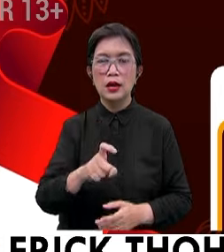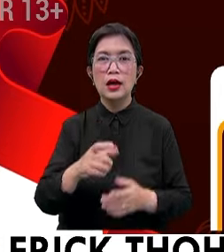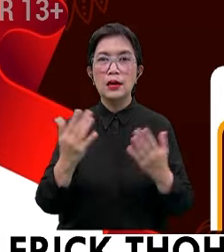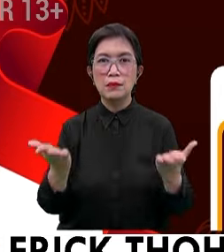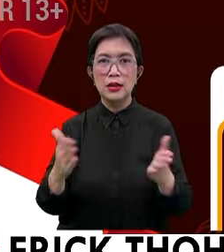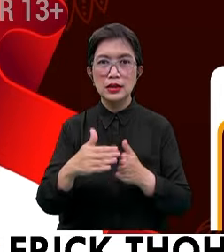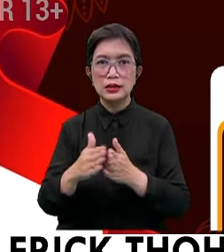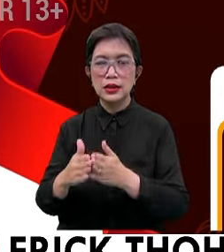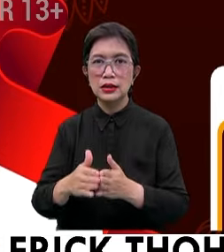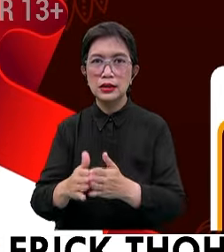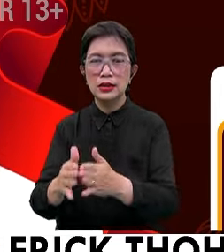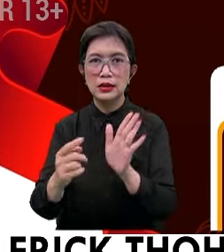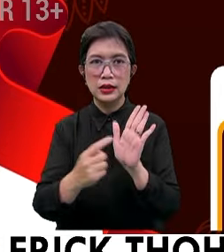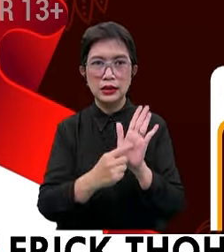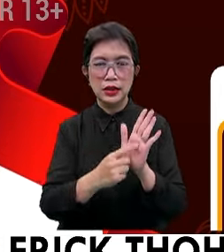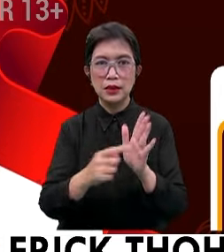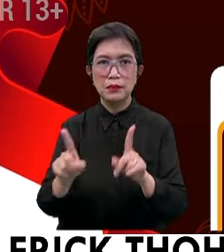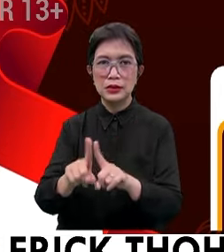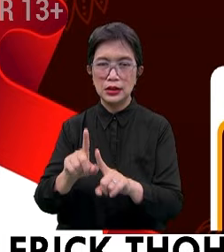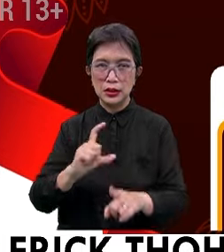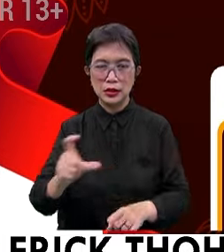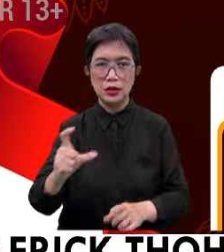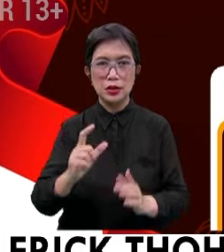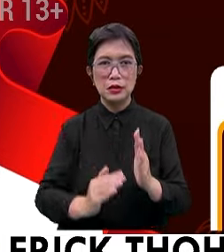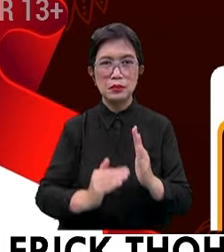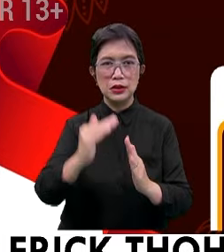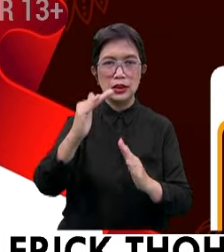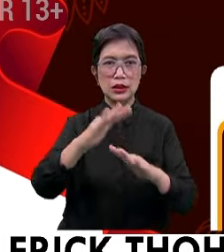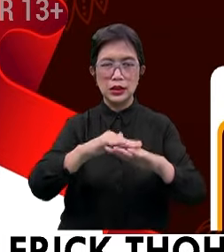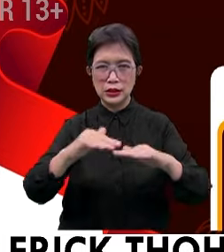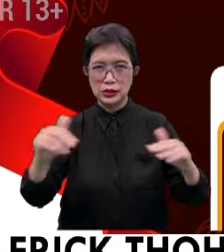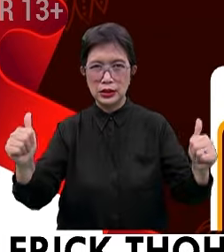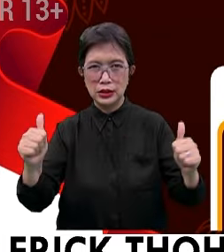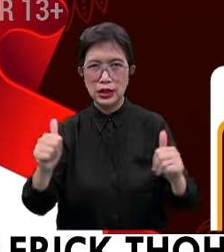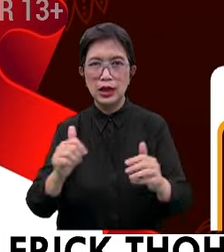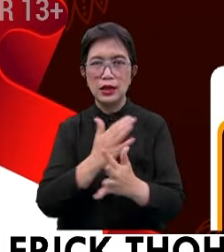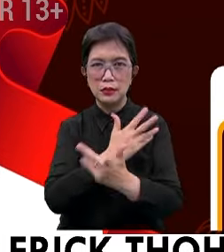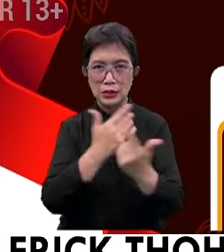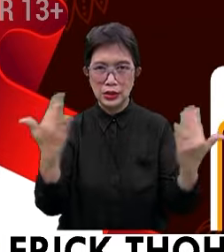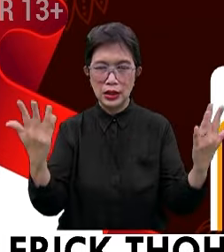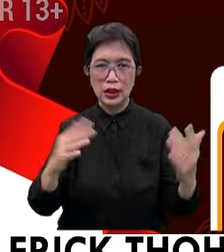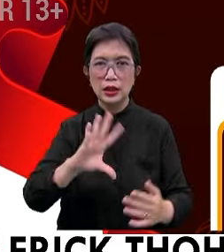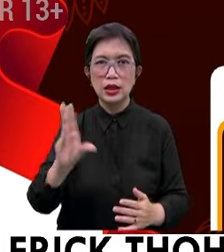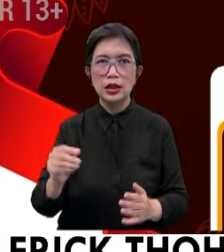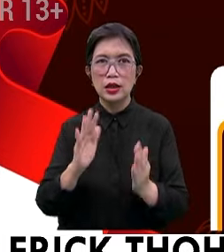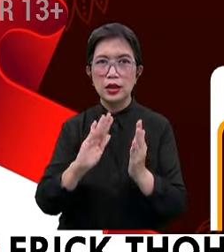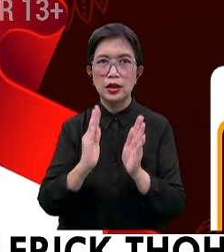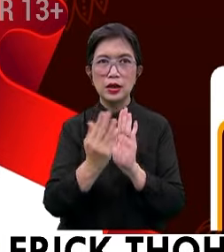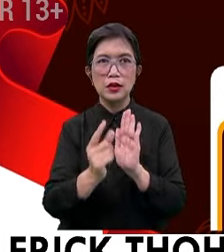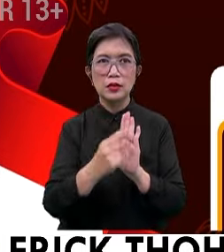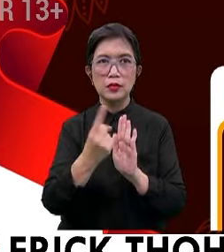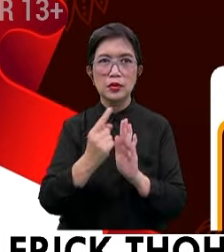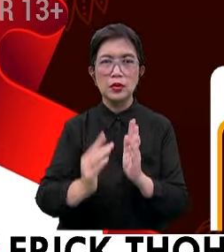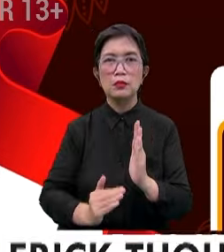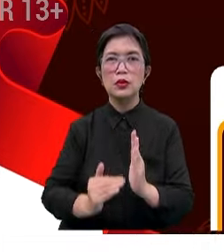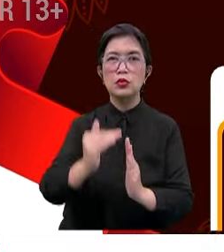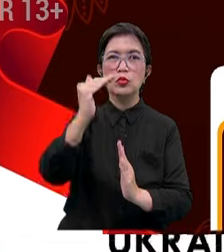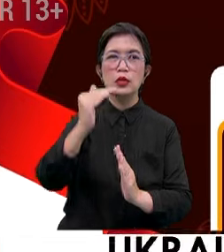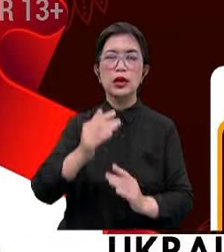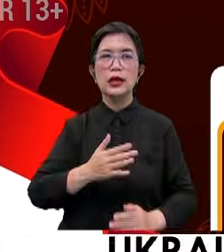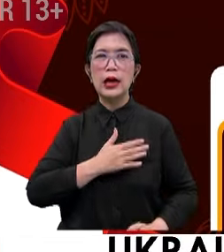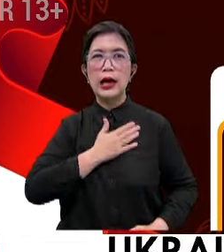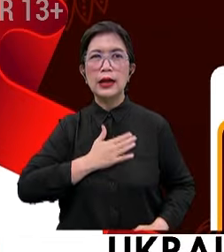paslon untuk meningkatkan kesejahteraan masyarakat di Kabupaten Mimika sehingga menumbuhkan nasionalisme NKRI di Kabupaten